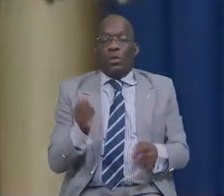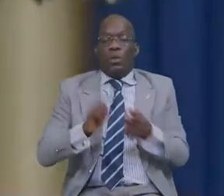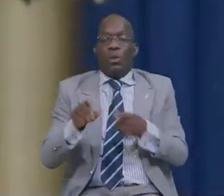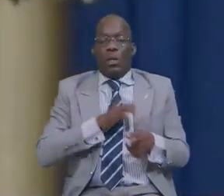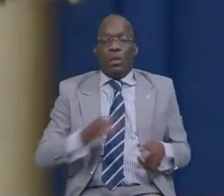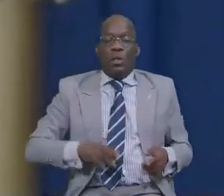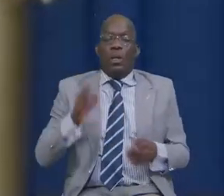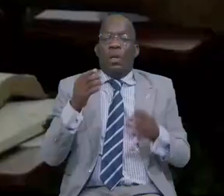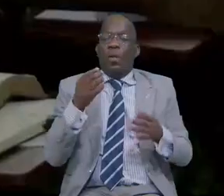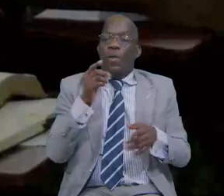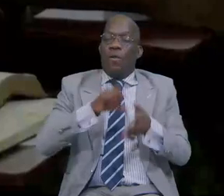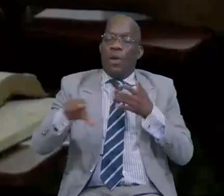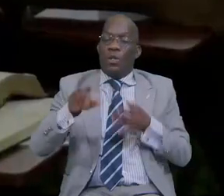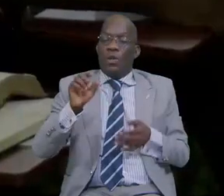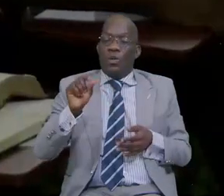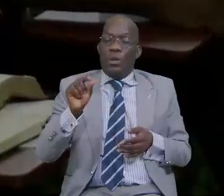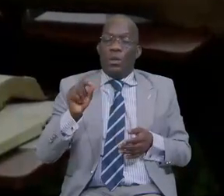verset 20 et 10.